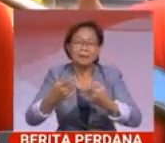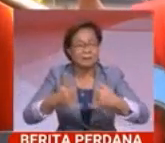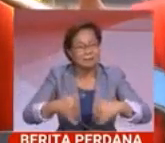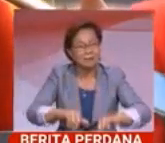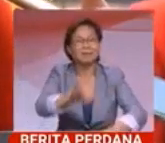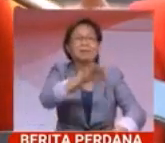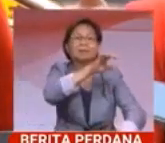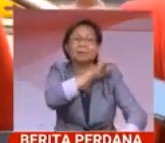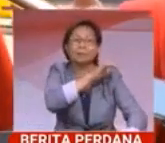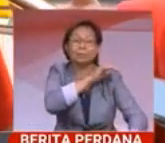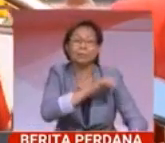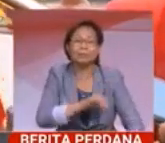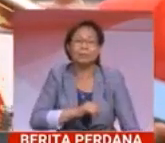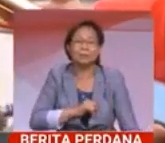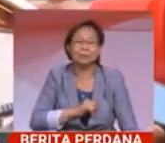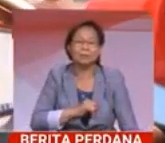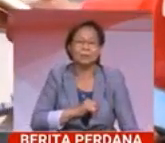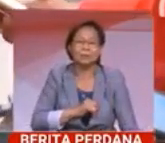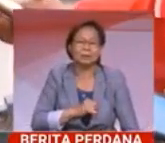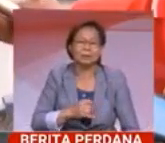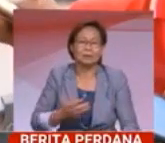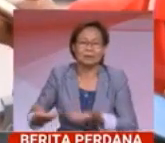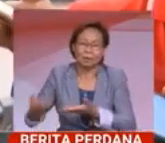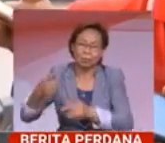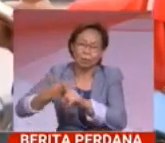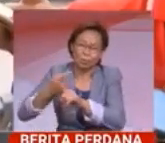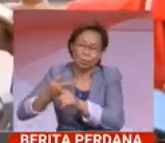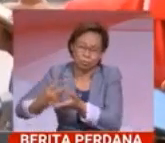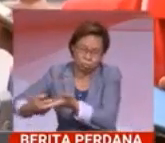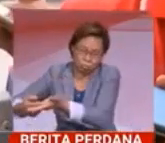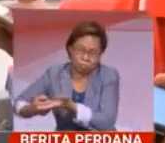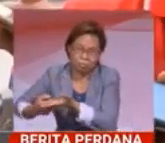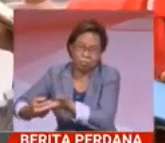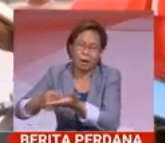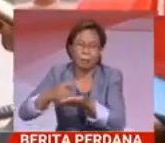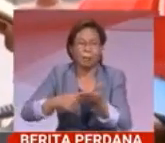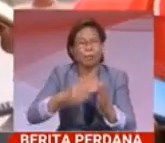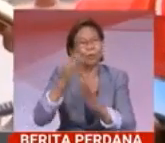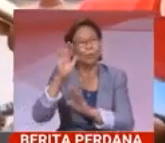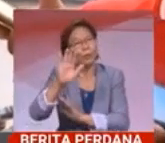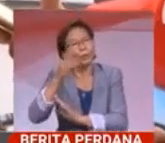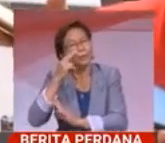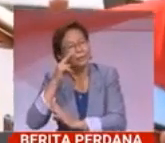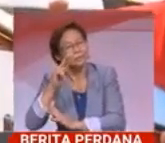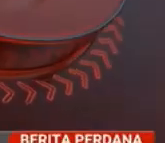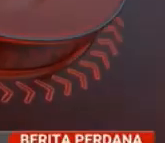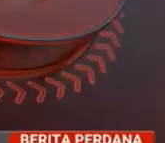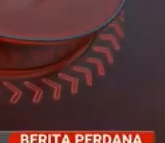memang tak hanya dalam beberapa bulan lagi suhu habibie